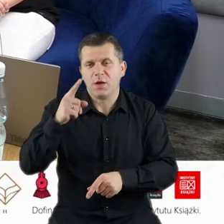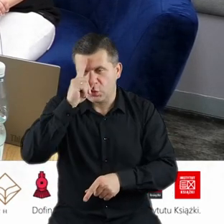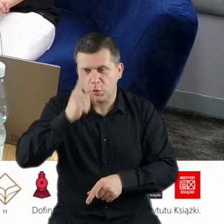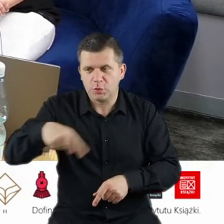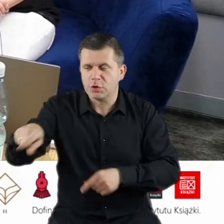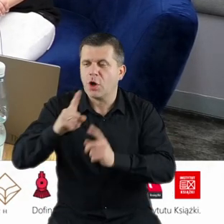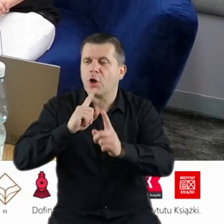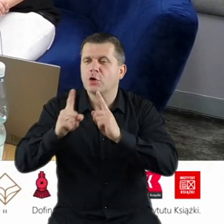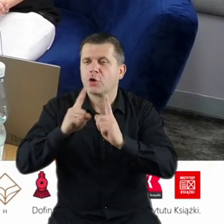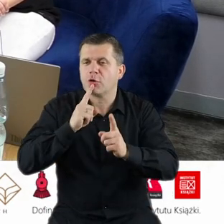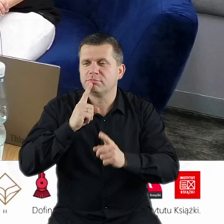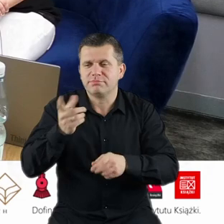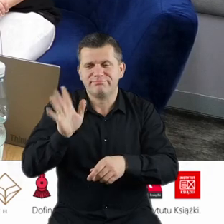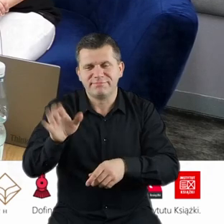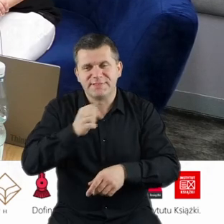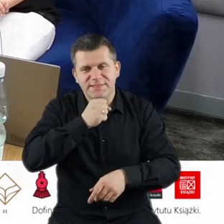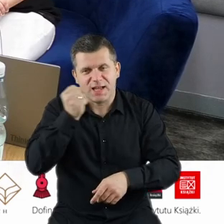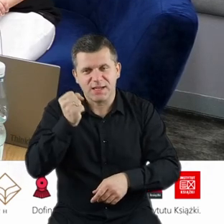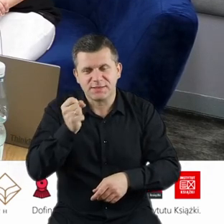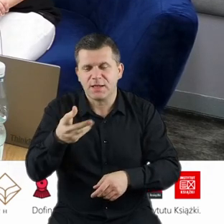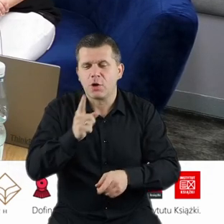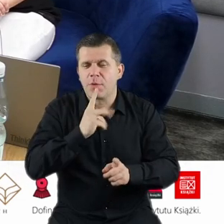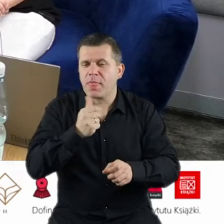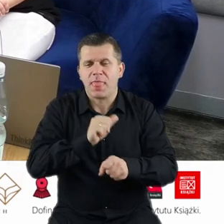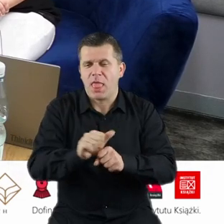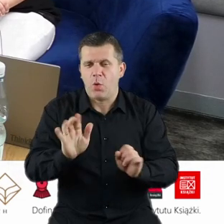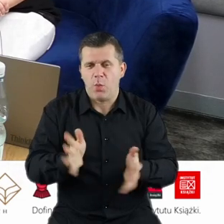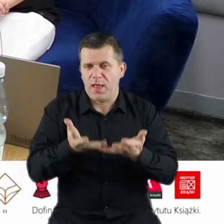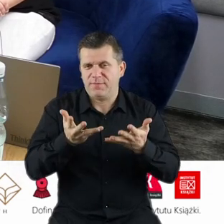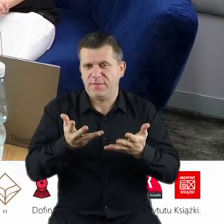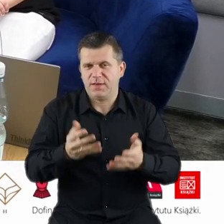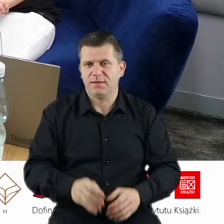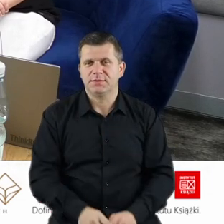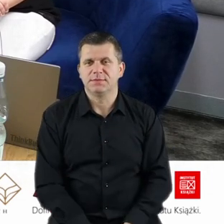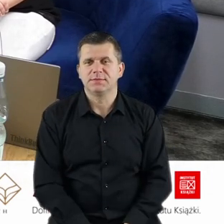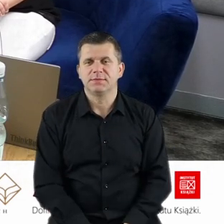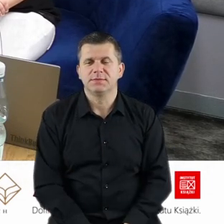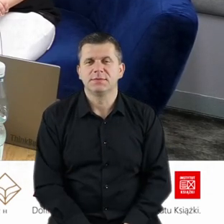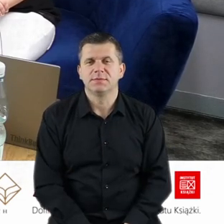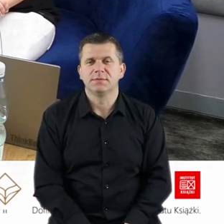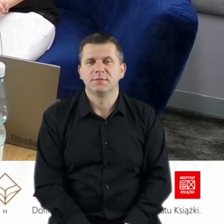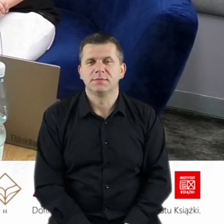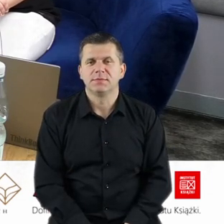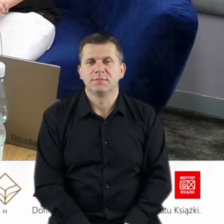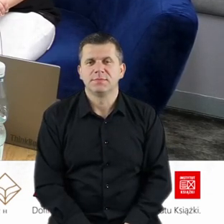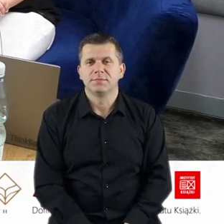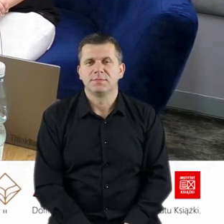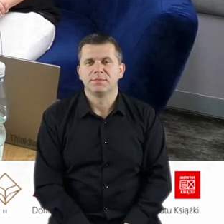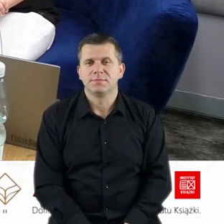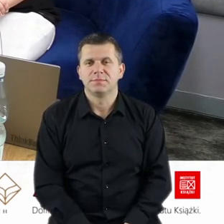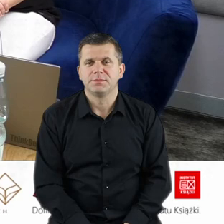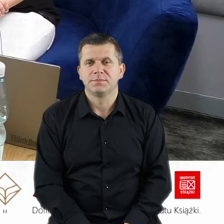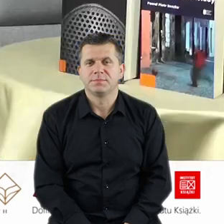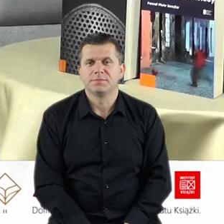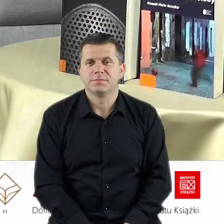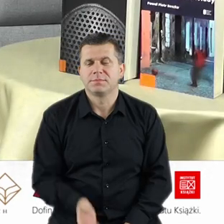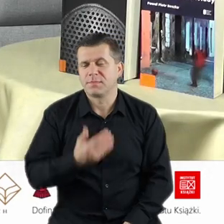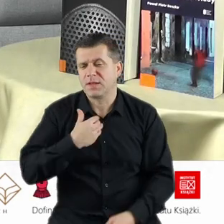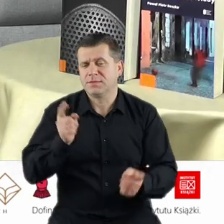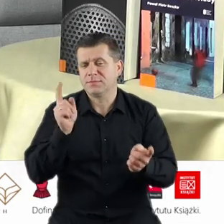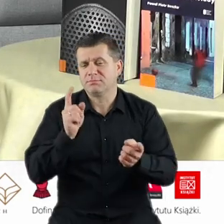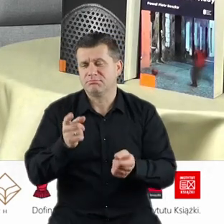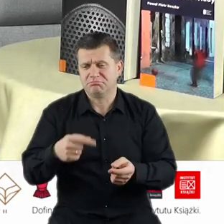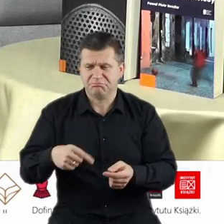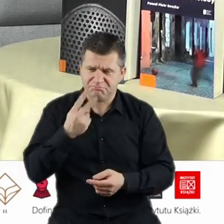Wiek też nie był, moich rozmówców też nie, jakby nie powodowało, że te rozmowy były łatwiejsze. Ale mimo to